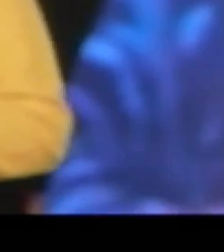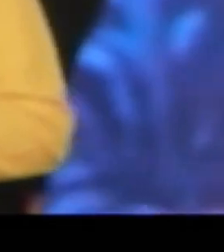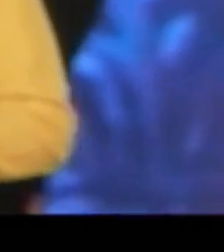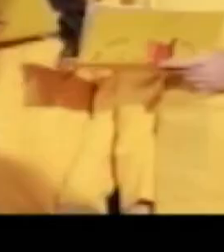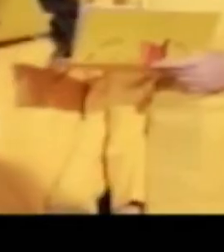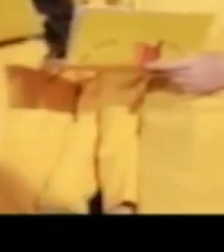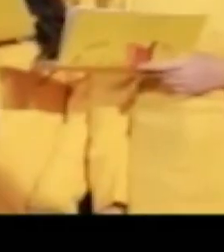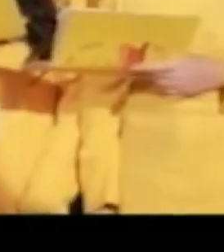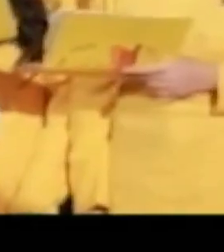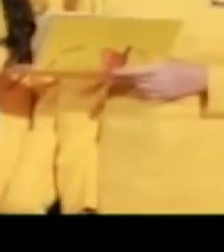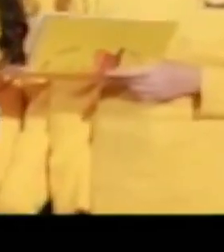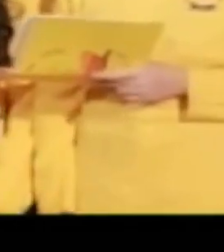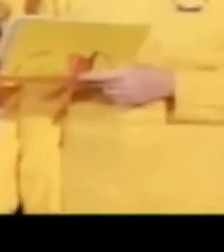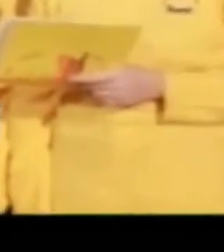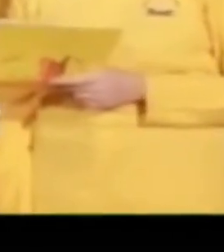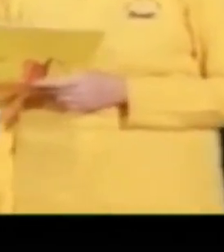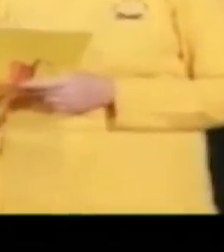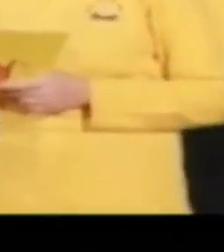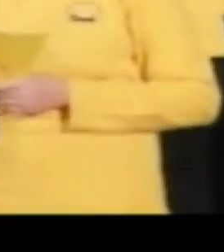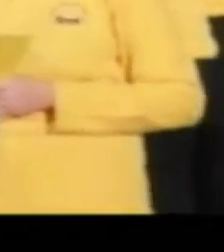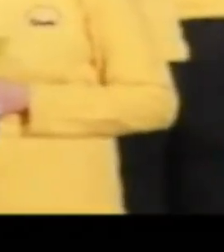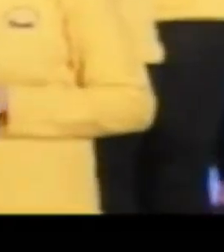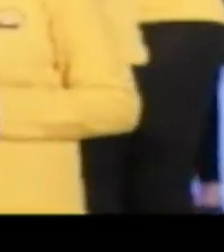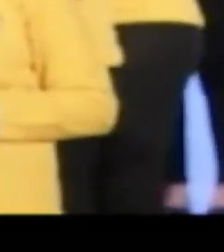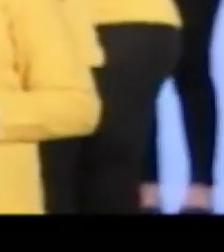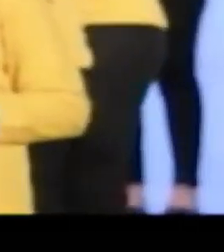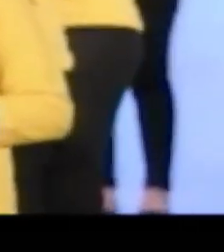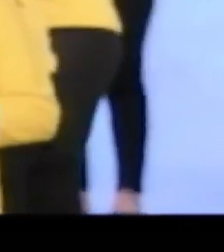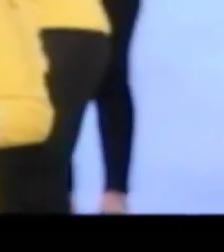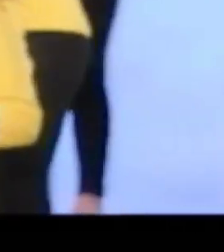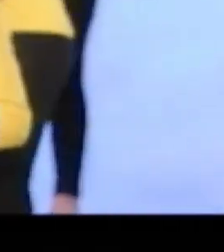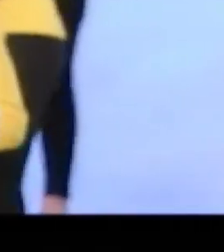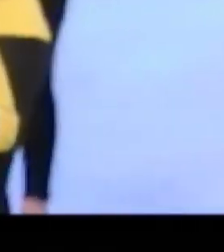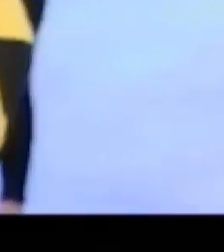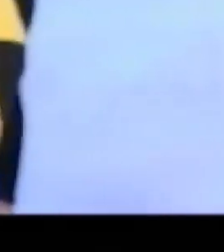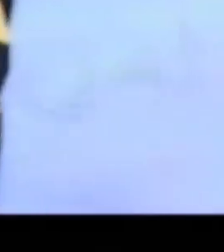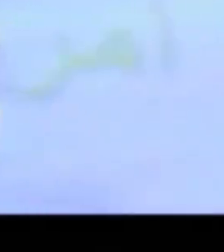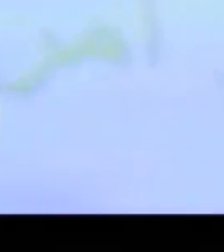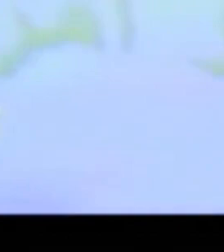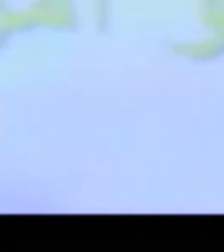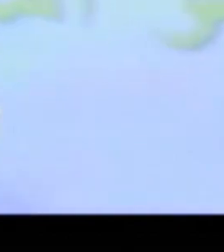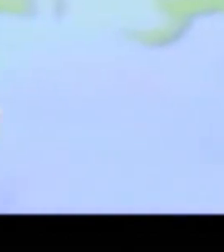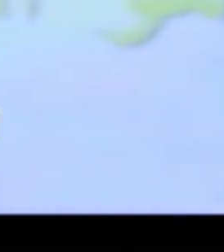الوحيد انا اشترك في